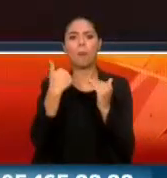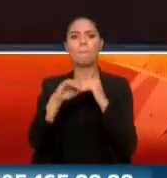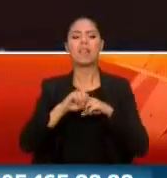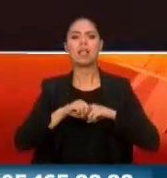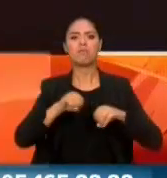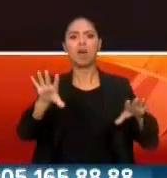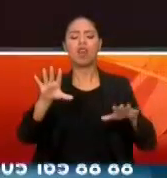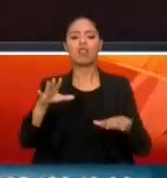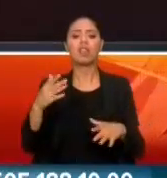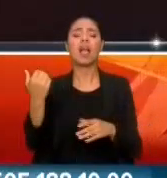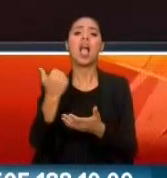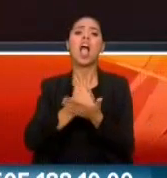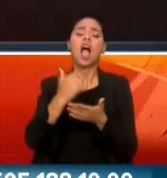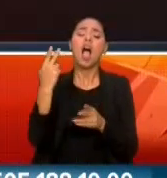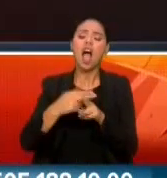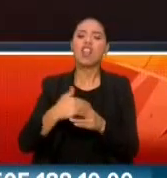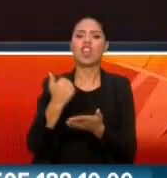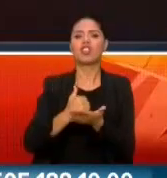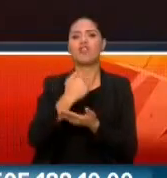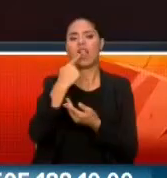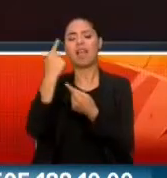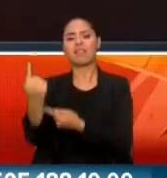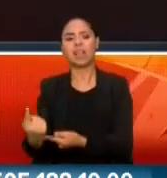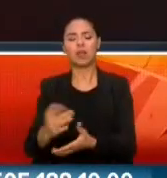mesajını yazdı Biz de acil şifalar diliyoruz Sayın Faik Öztrak